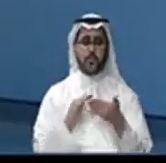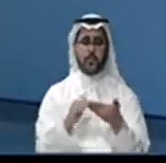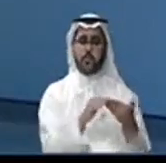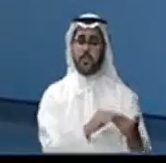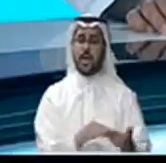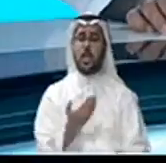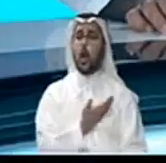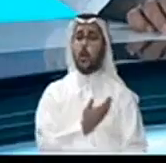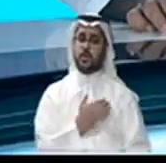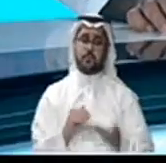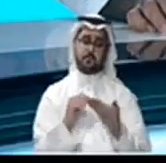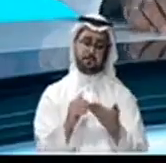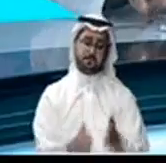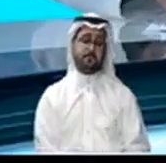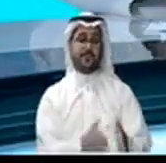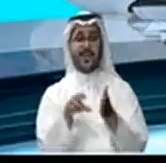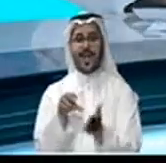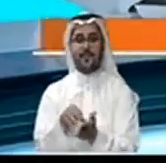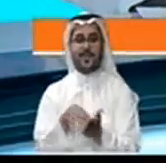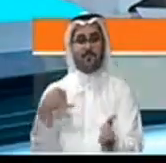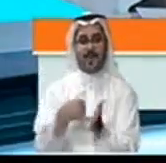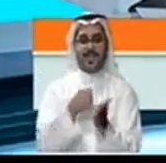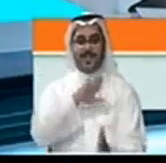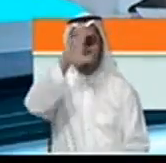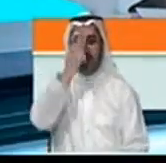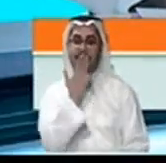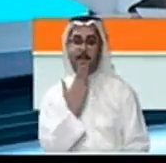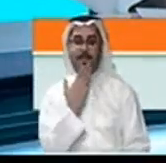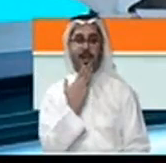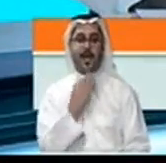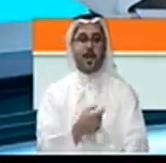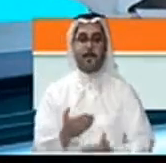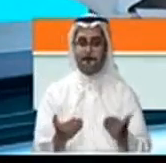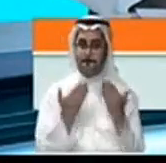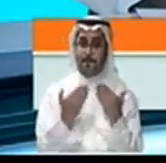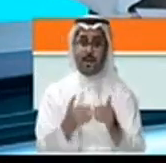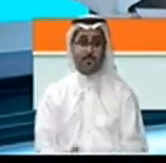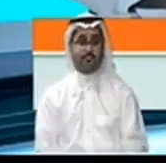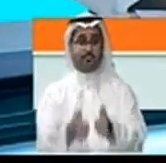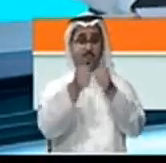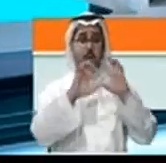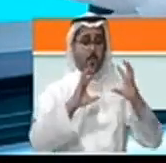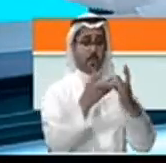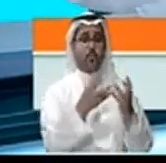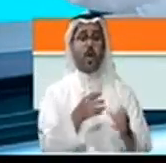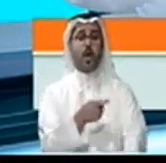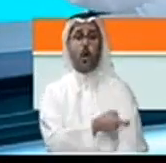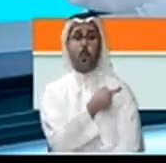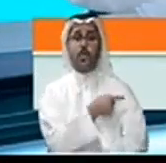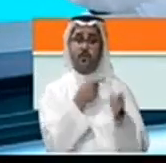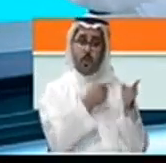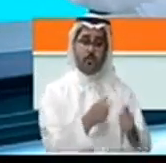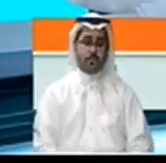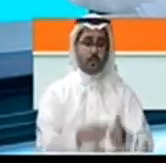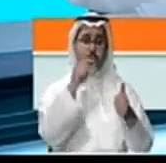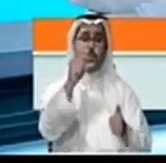الحرام. وفي مدينة الملك عبدالله الطبية بمكة المكرمة، نجح فريق جراحي في مدينة الملك عبدالله الطبية